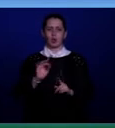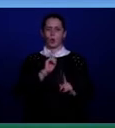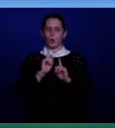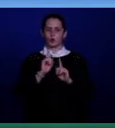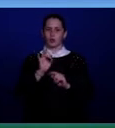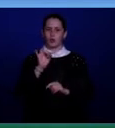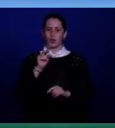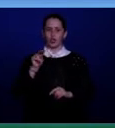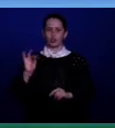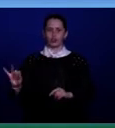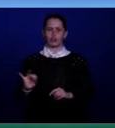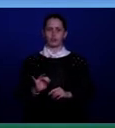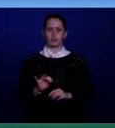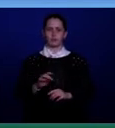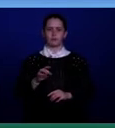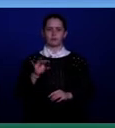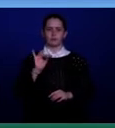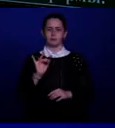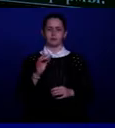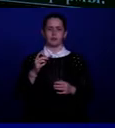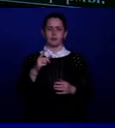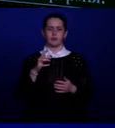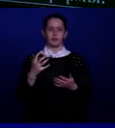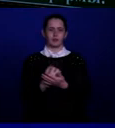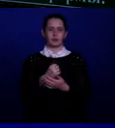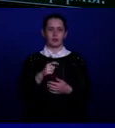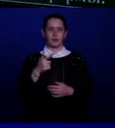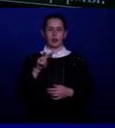научиться образовывать глаголы неопределенной формы.